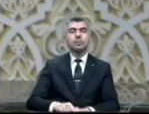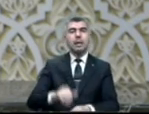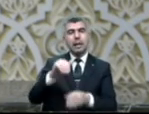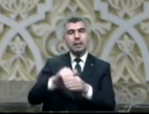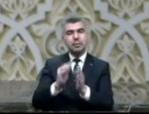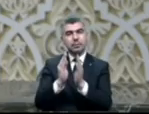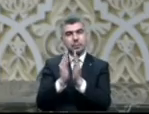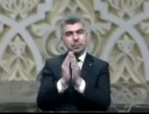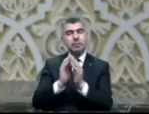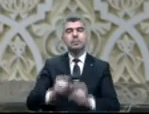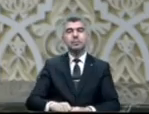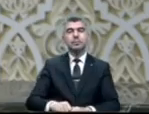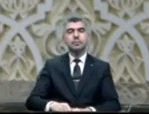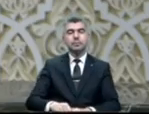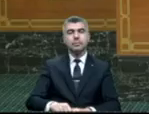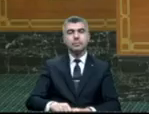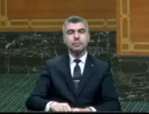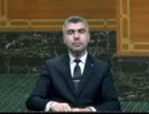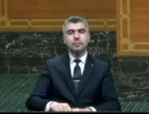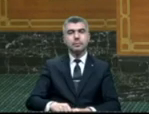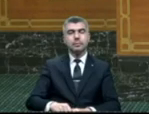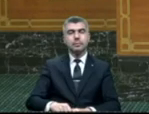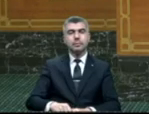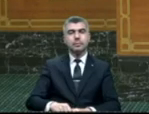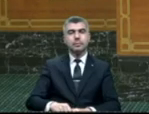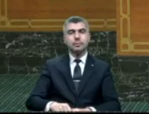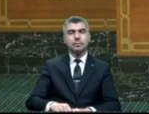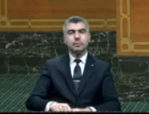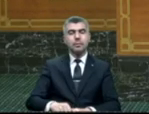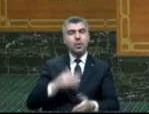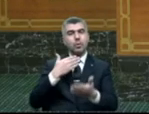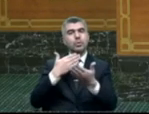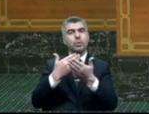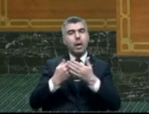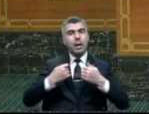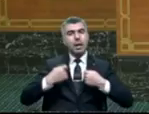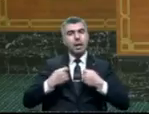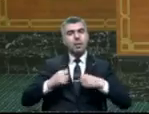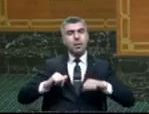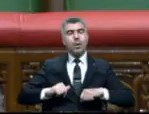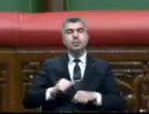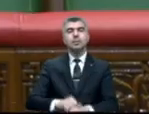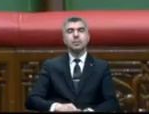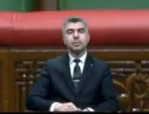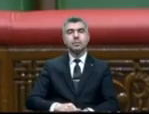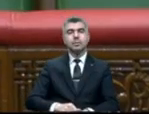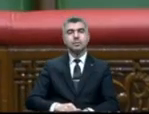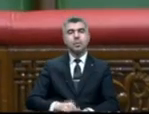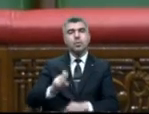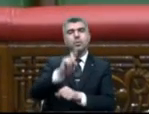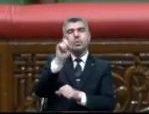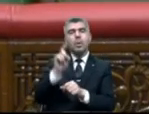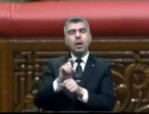العدالة الاجتماعية. تفضل السي سعيد. شكرا السيد الرئيس. السيدة الوزيرة،